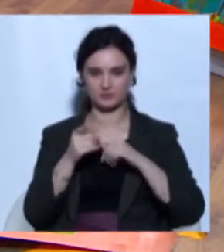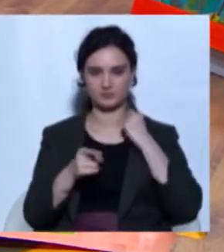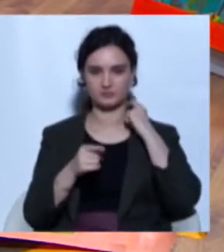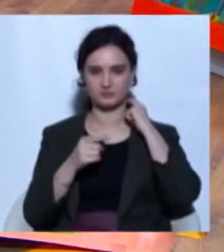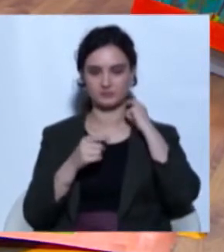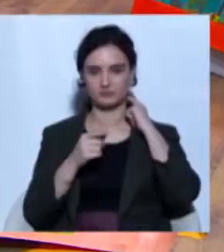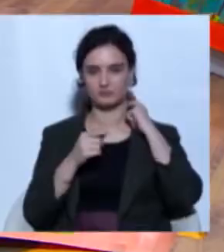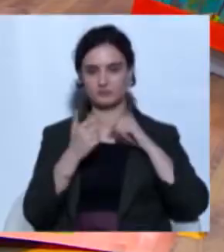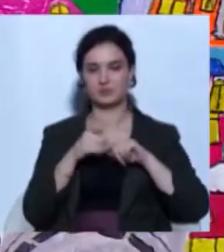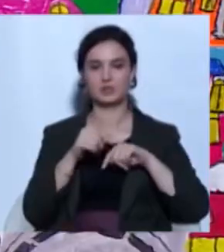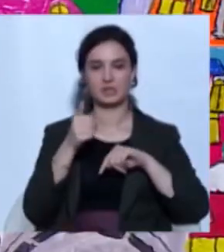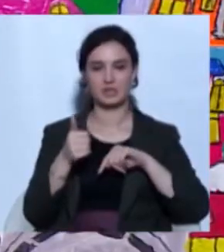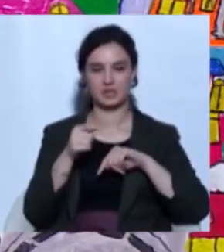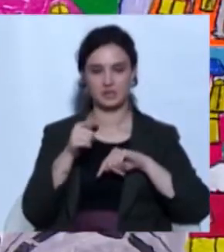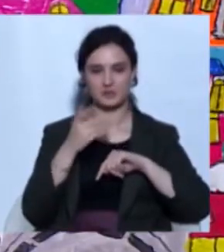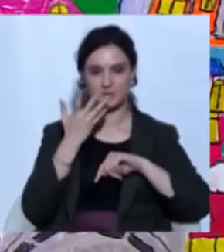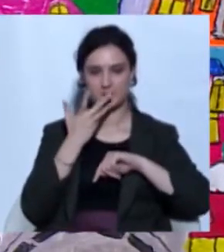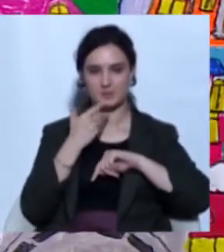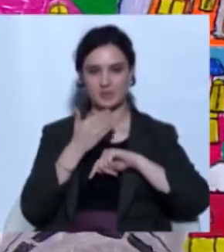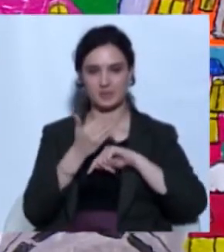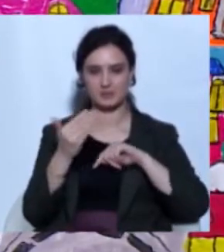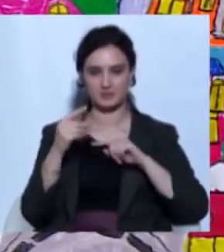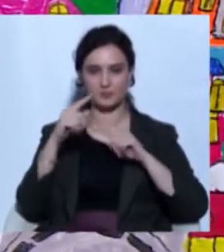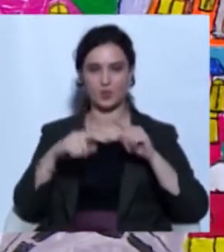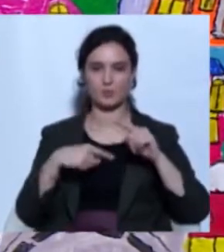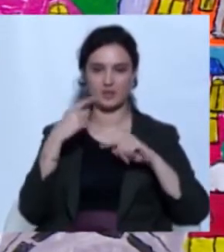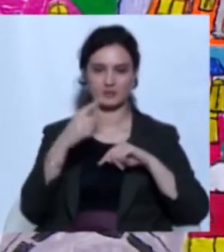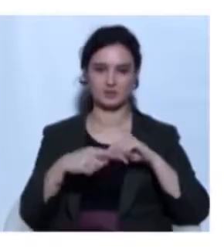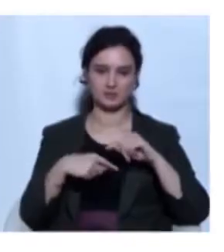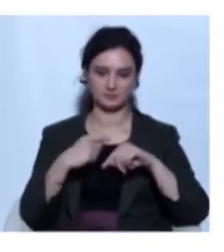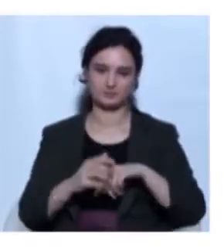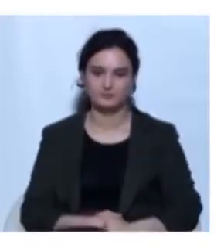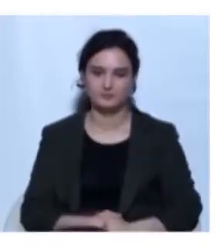ეს ძალიან კარგად აისახა ფერების ბორბალზე.